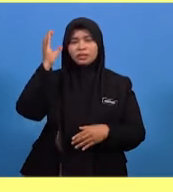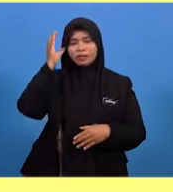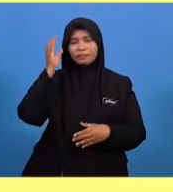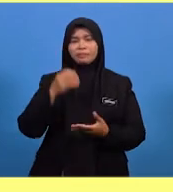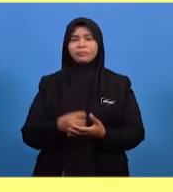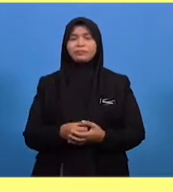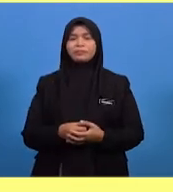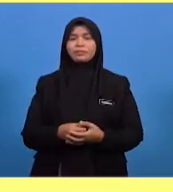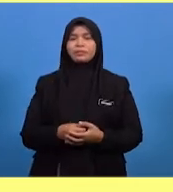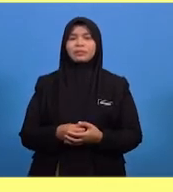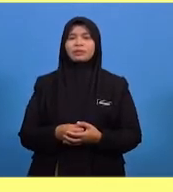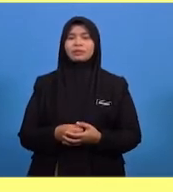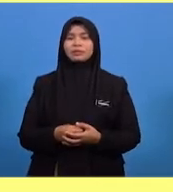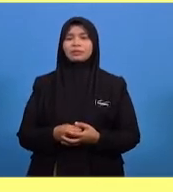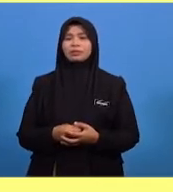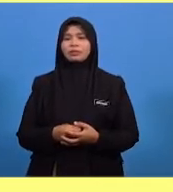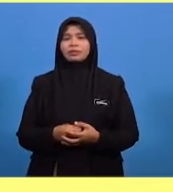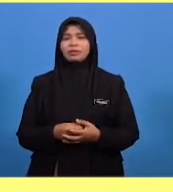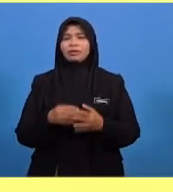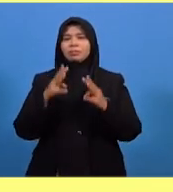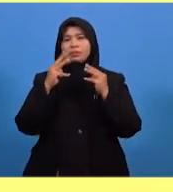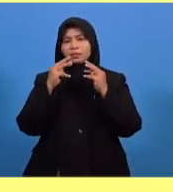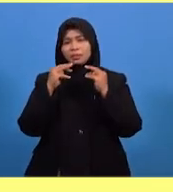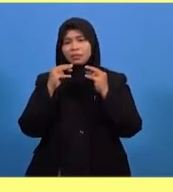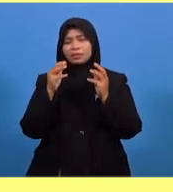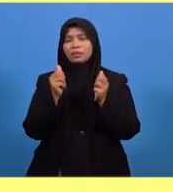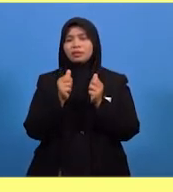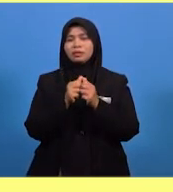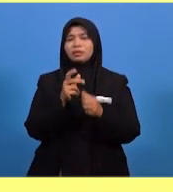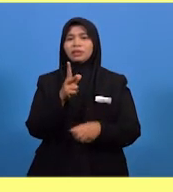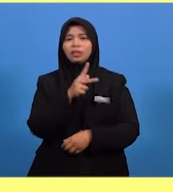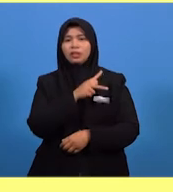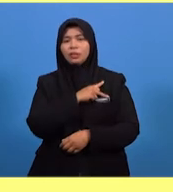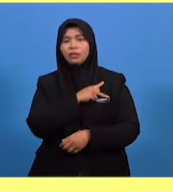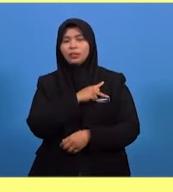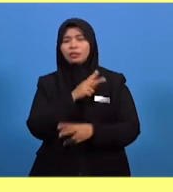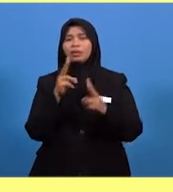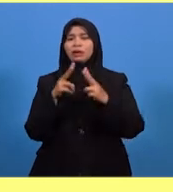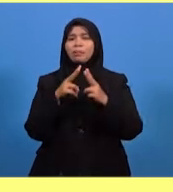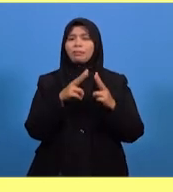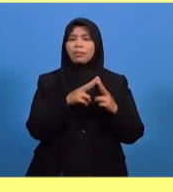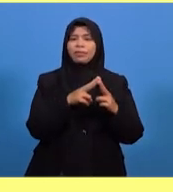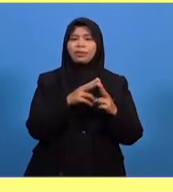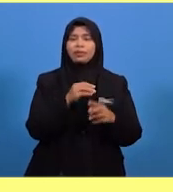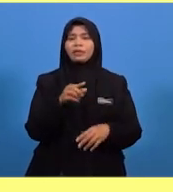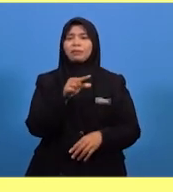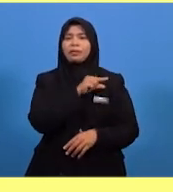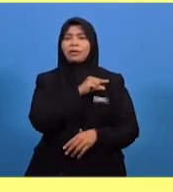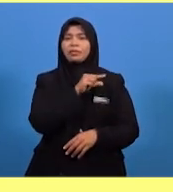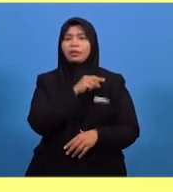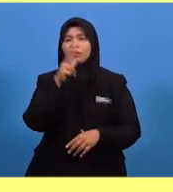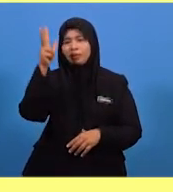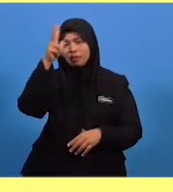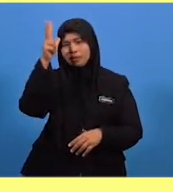orang Cina meswara dengan penghulu ketua Kampung dan